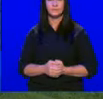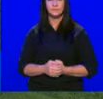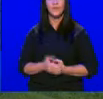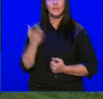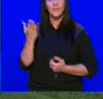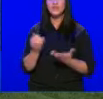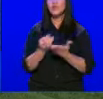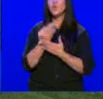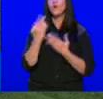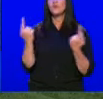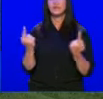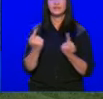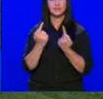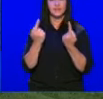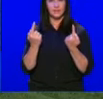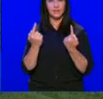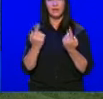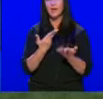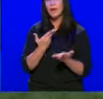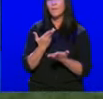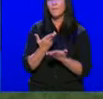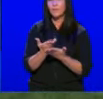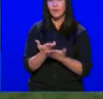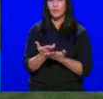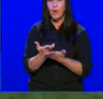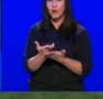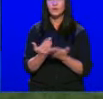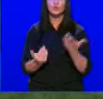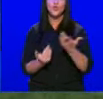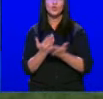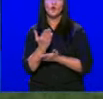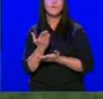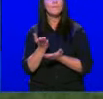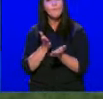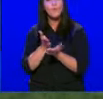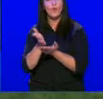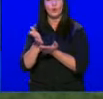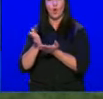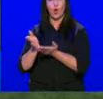тези нови инициативи и предлагането на нови подходи.